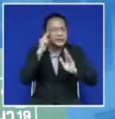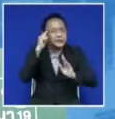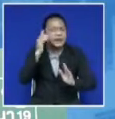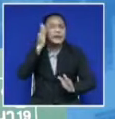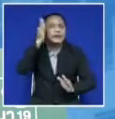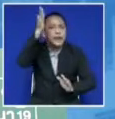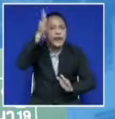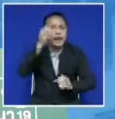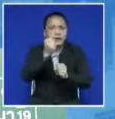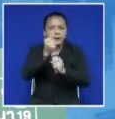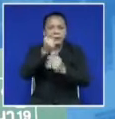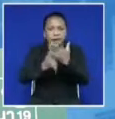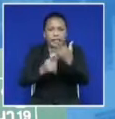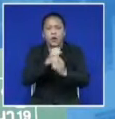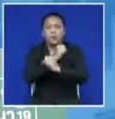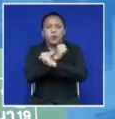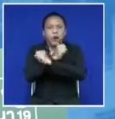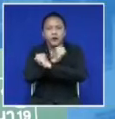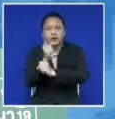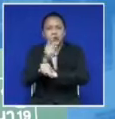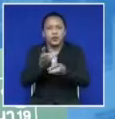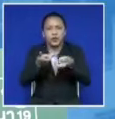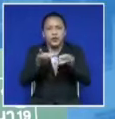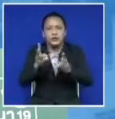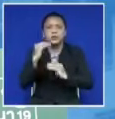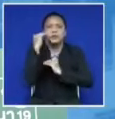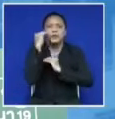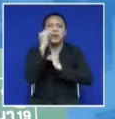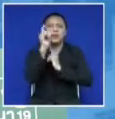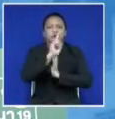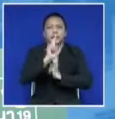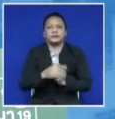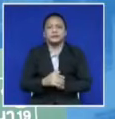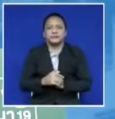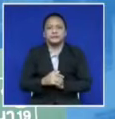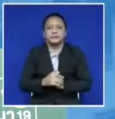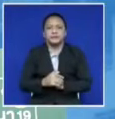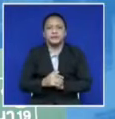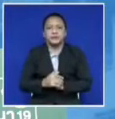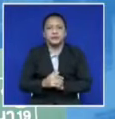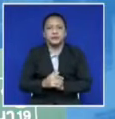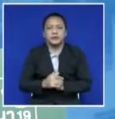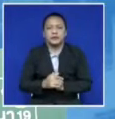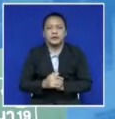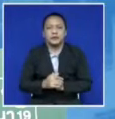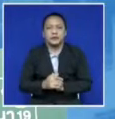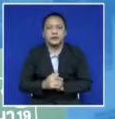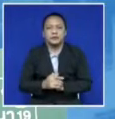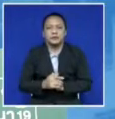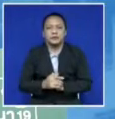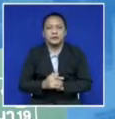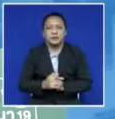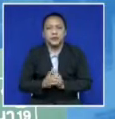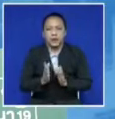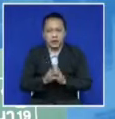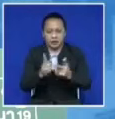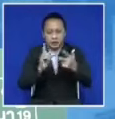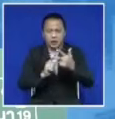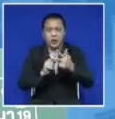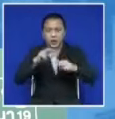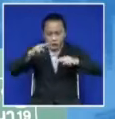ผนงานที่เราจะดำเนินการควบคุมโรคในระยะถัดไปนะครับส่วนท่านกิตินะครับท่านเป็นดูแลในพื้น